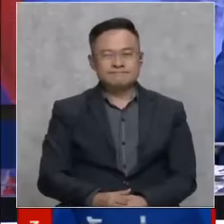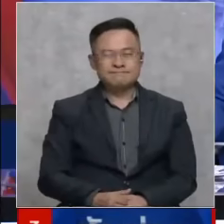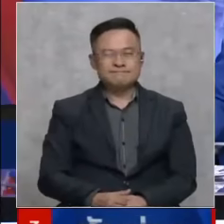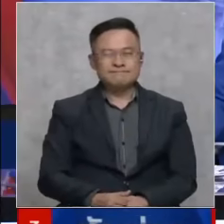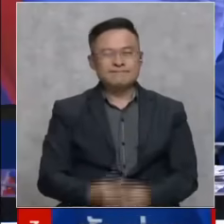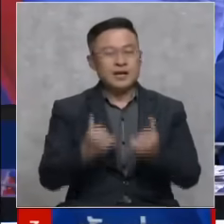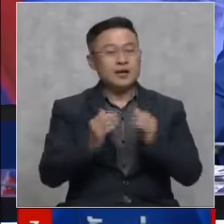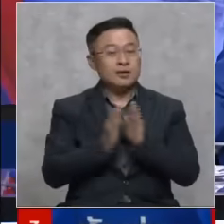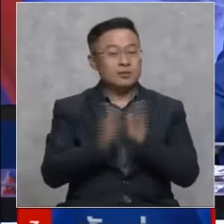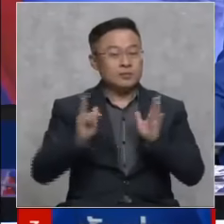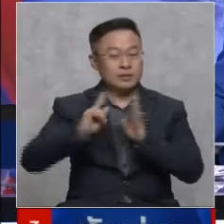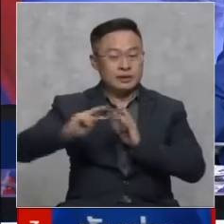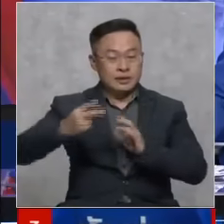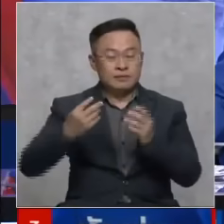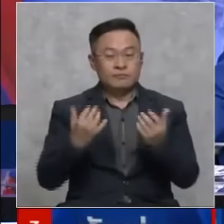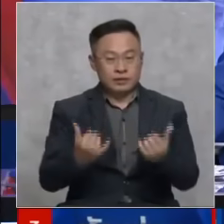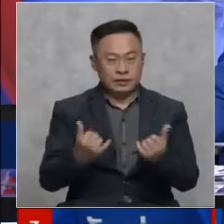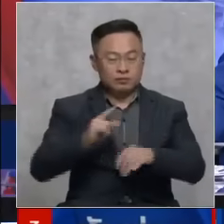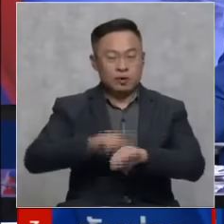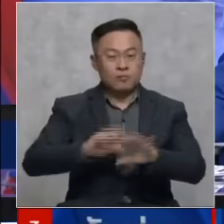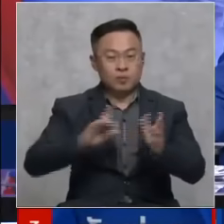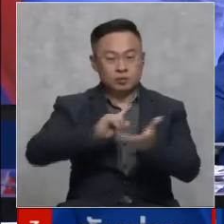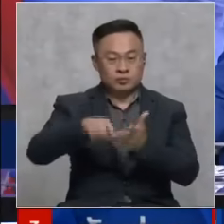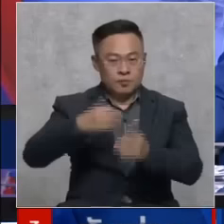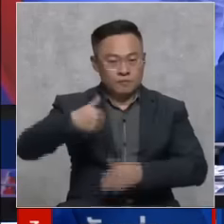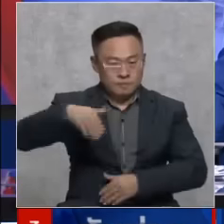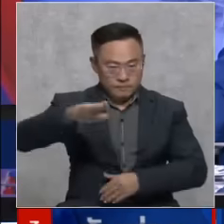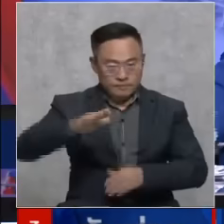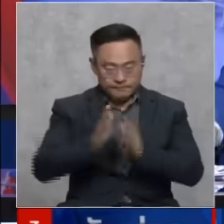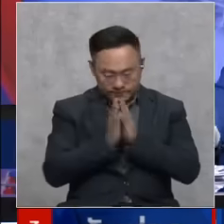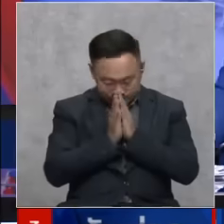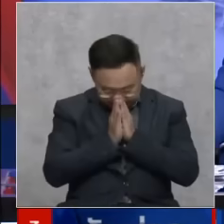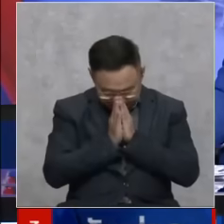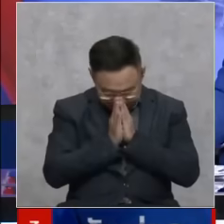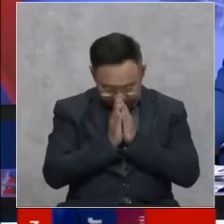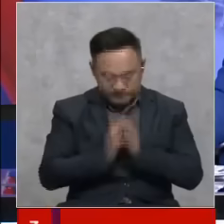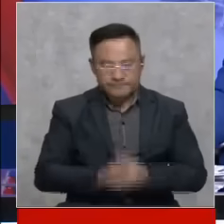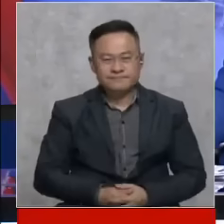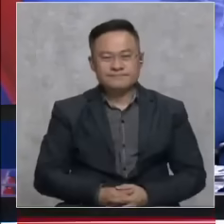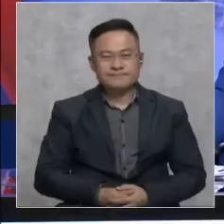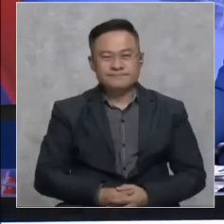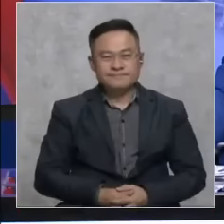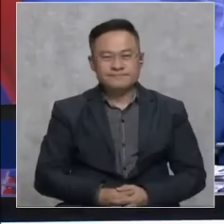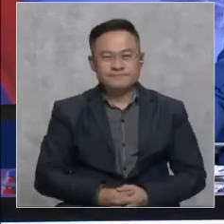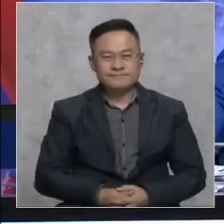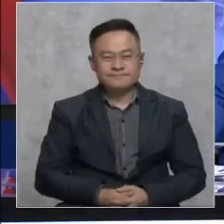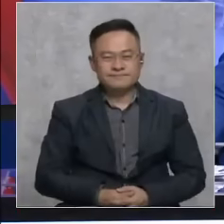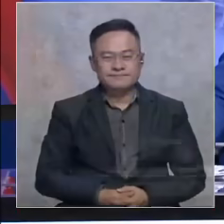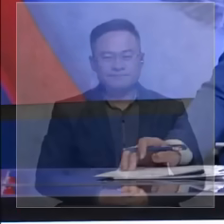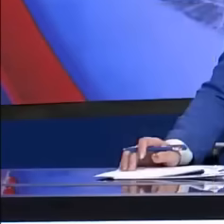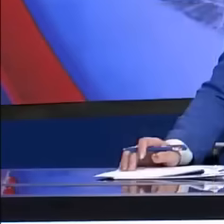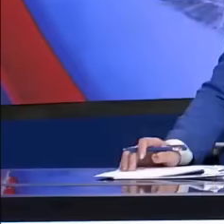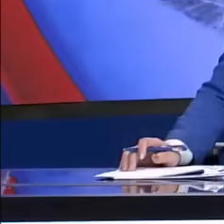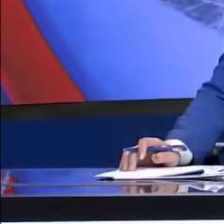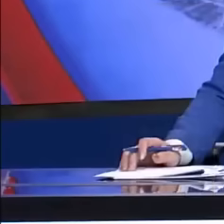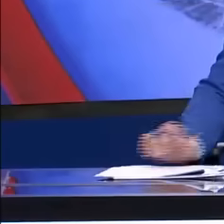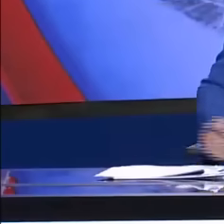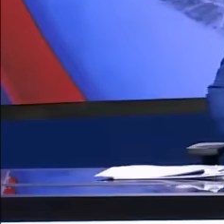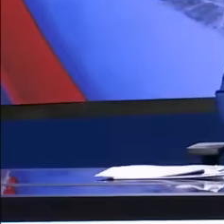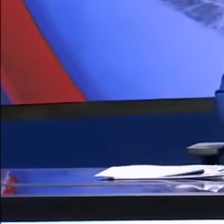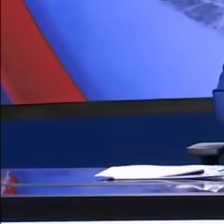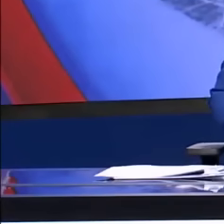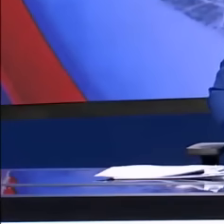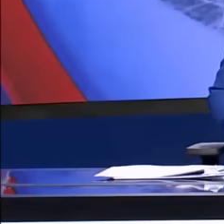เอาละค่ะช่วงนี้เราขอบคุณล่ำลายภาษามือด้วยนะคะอาจารย์ไพวันแสงสุนทรค่ะพักกันก่อนครู่เดียวคุณผู้ชมช่วงหน้ากลับมาตามติดข่าวใหญ่กันนะคะ